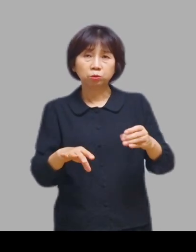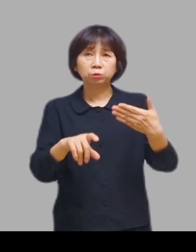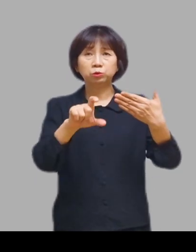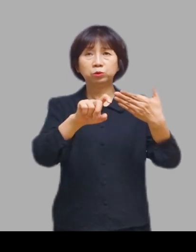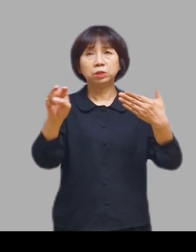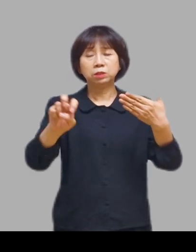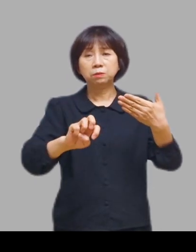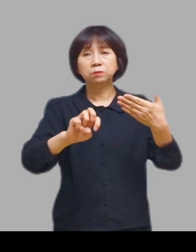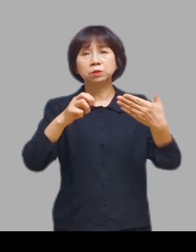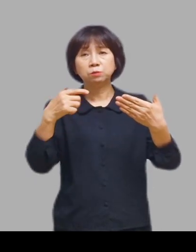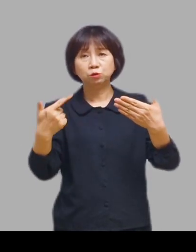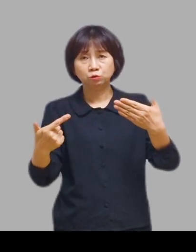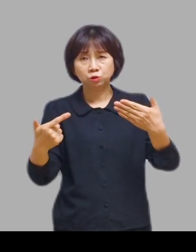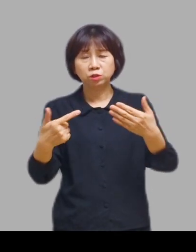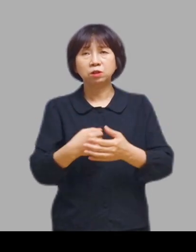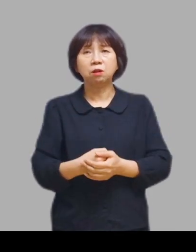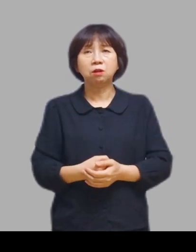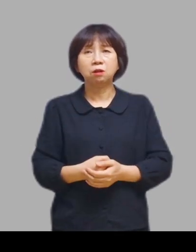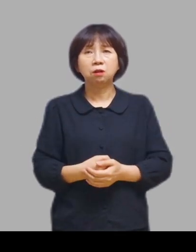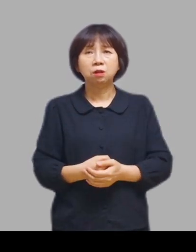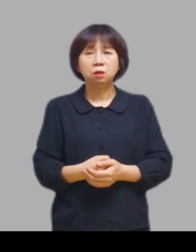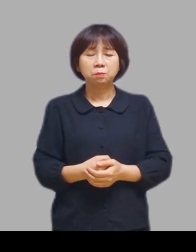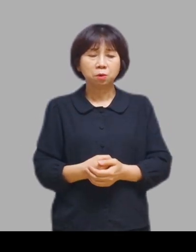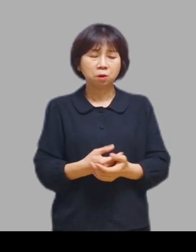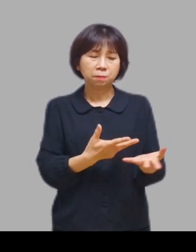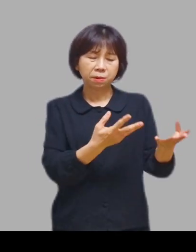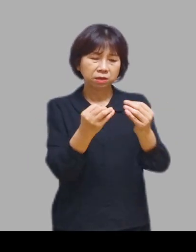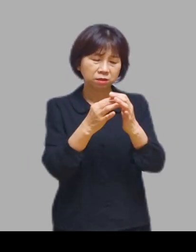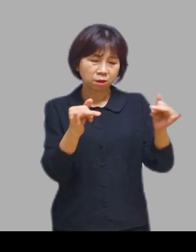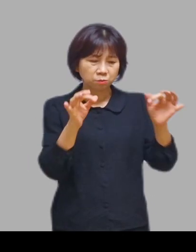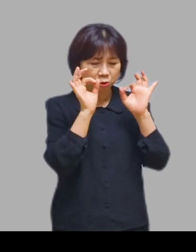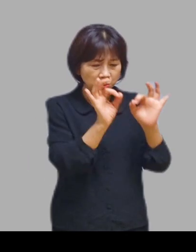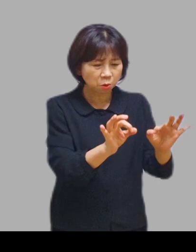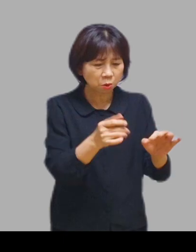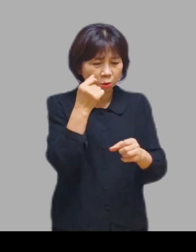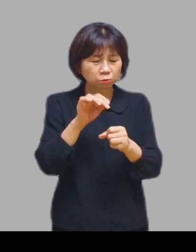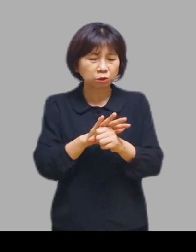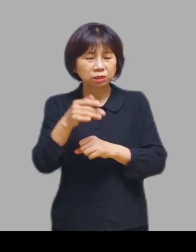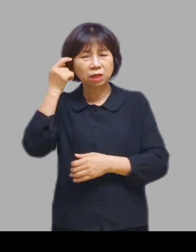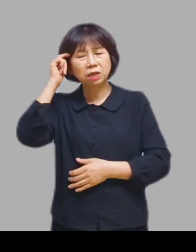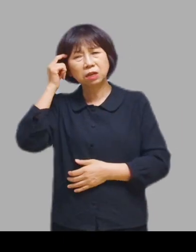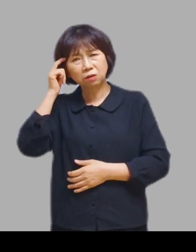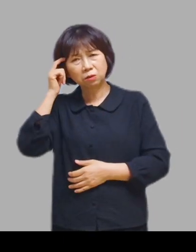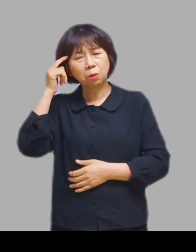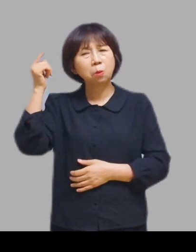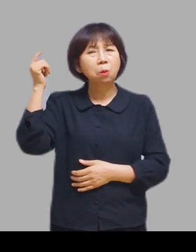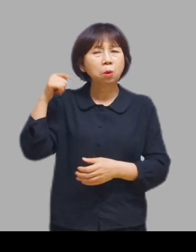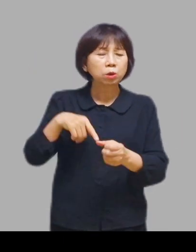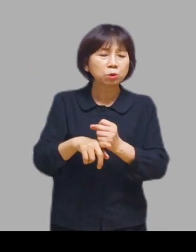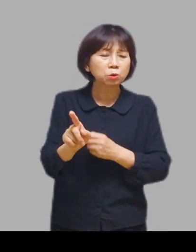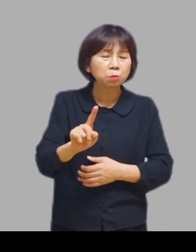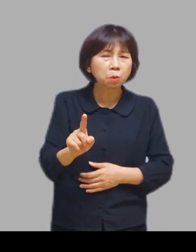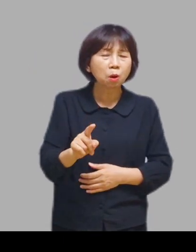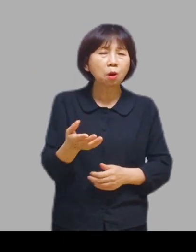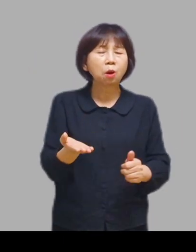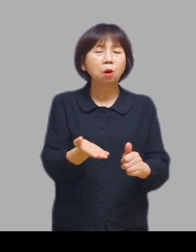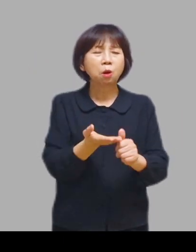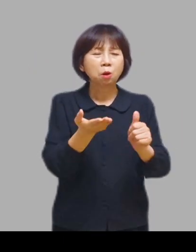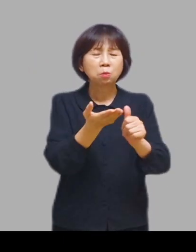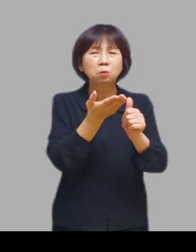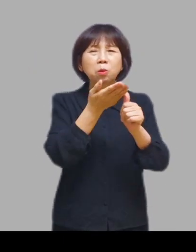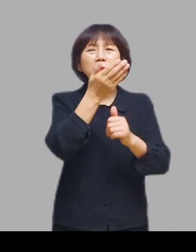36절을 보면 예수님께서 무리를 보시고 불쌍히 여기시니 이는 그들이 목자 없는 양과 같이